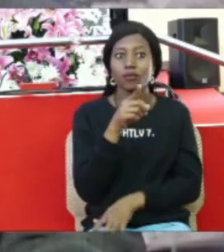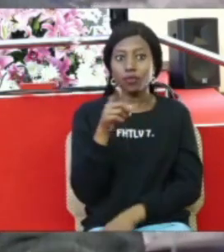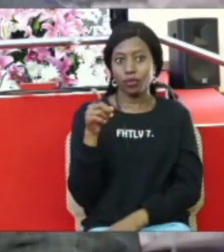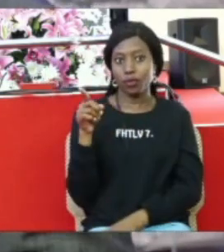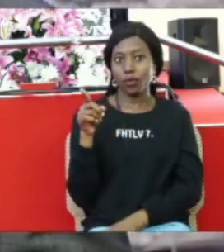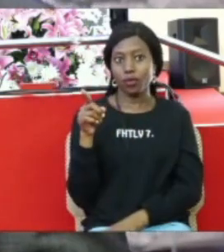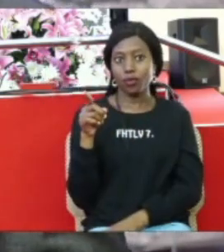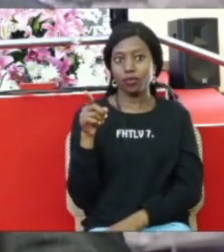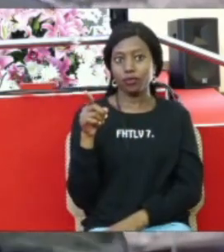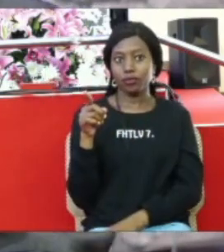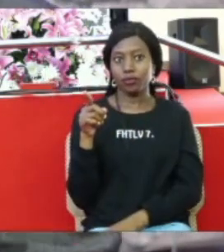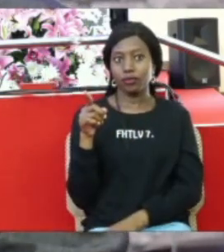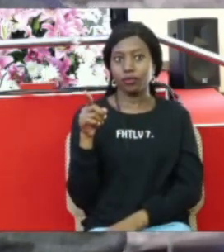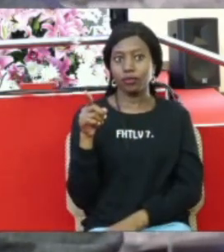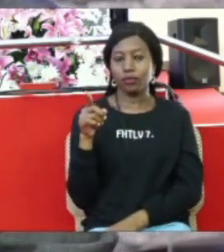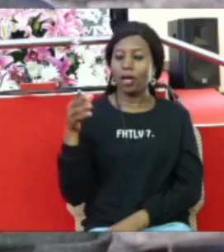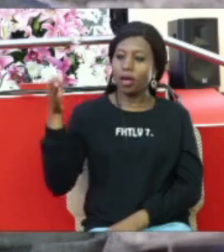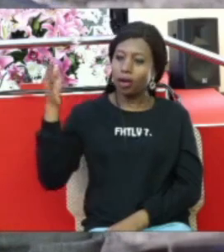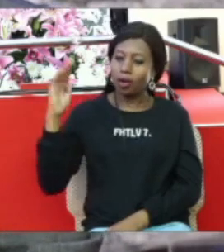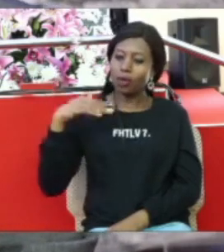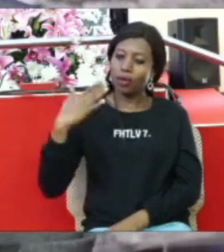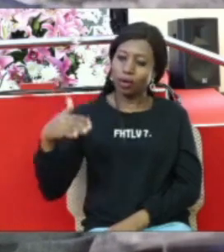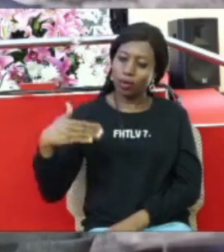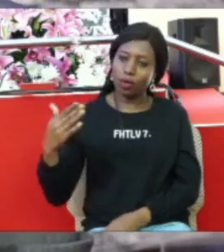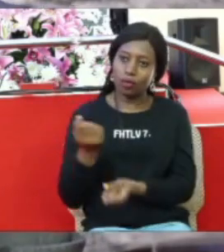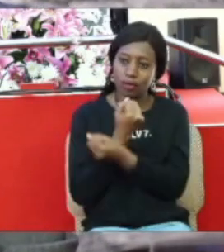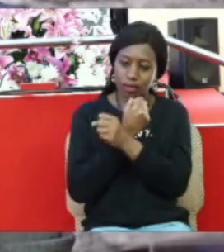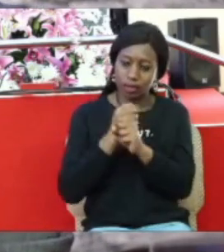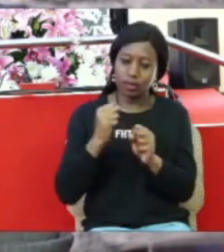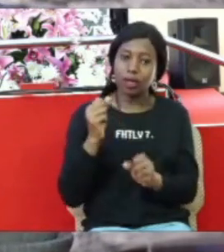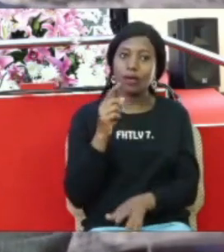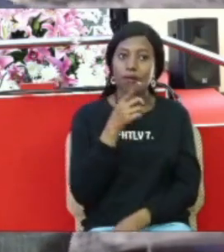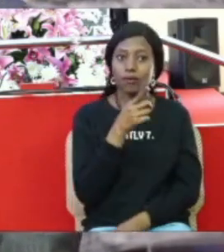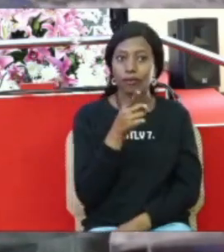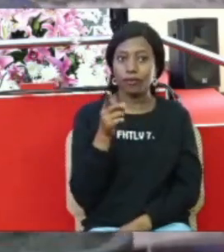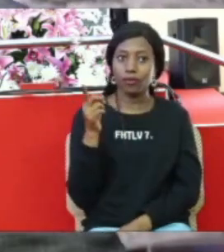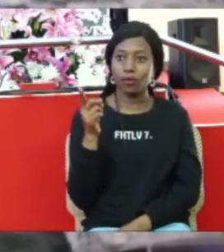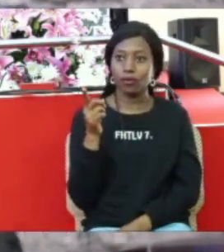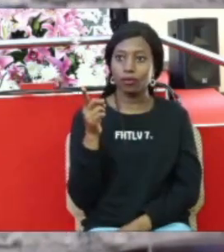Mungu hii ni ndefu sana. Kumbe anakuokoa kishimo kilikuwa pale na kimeanguka mtu mwingine.